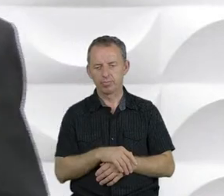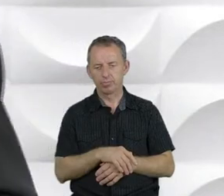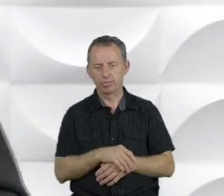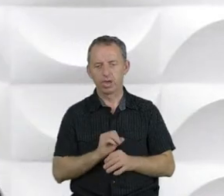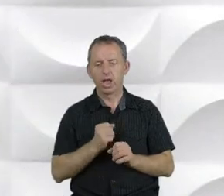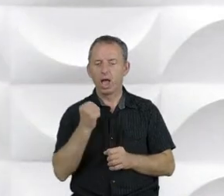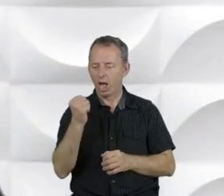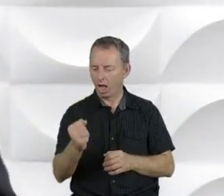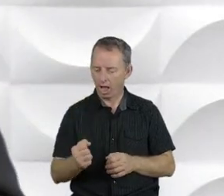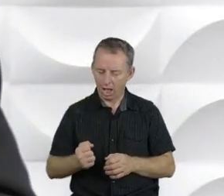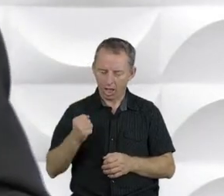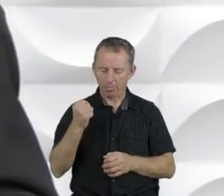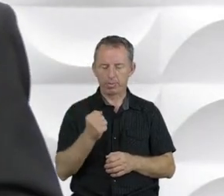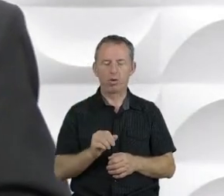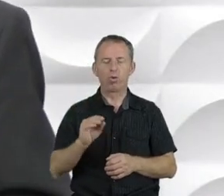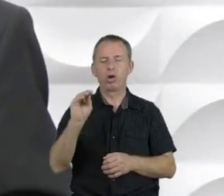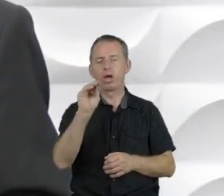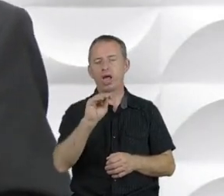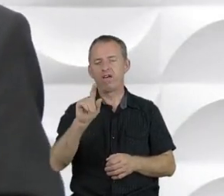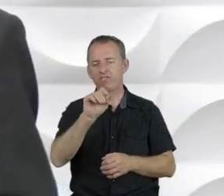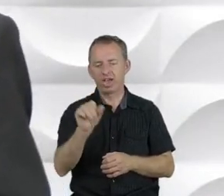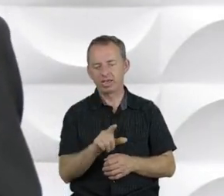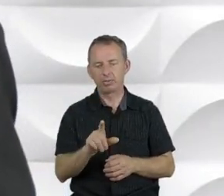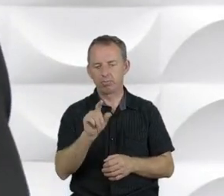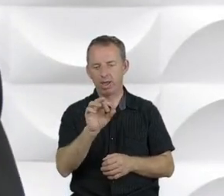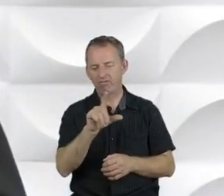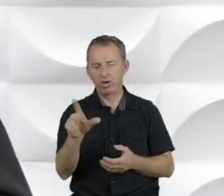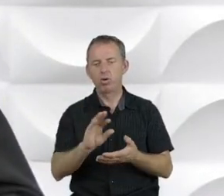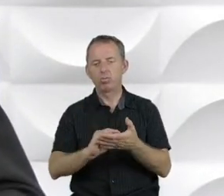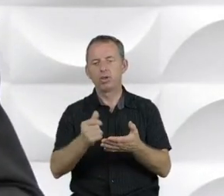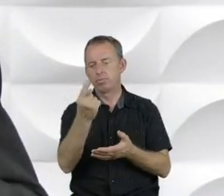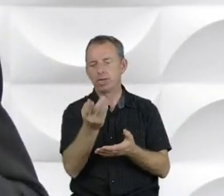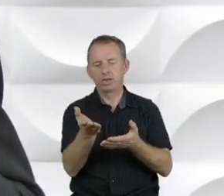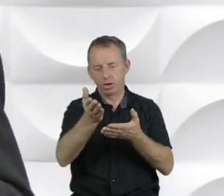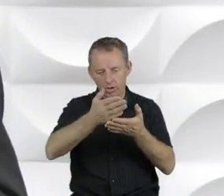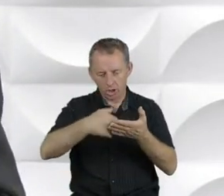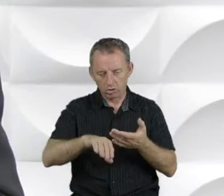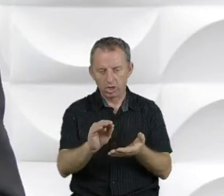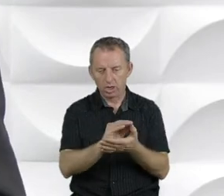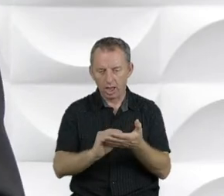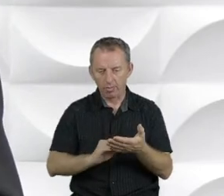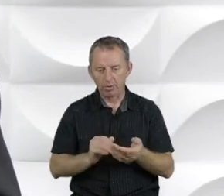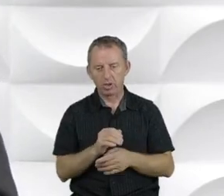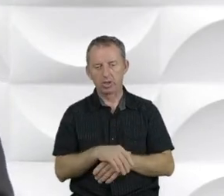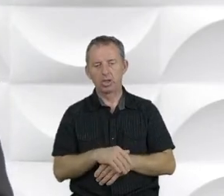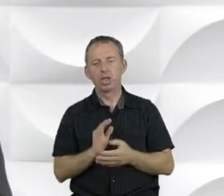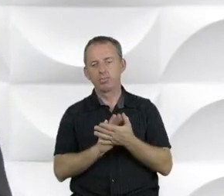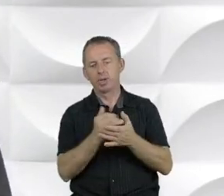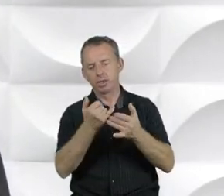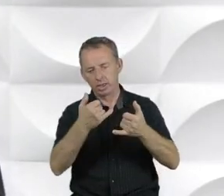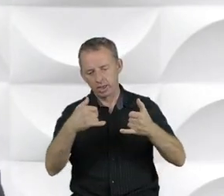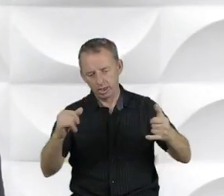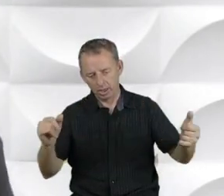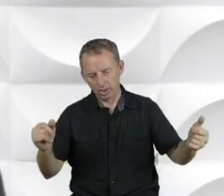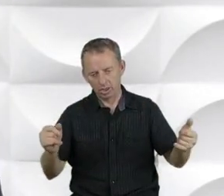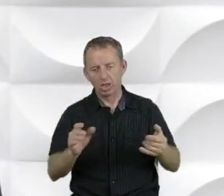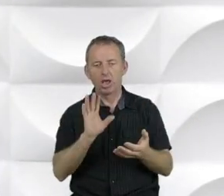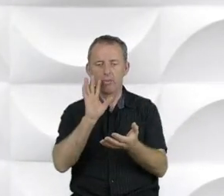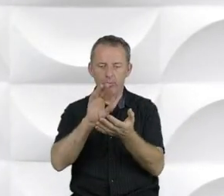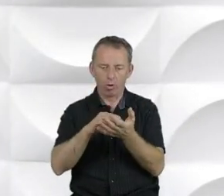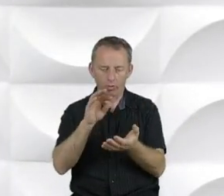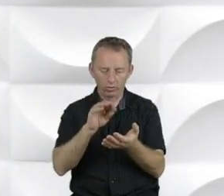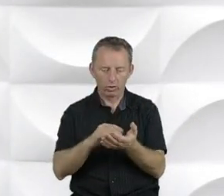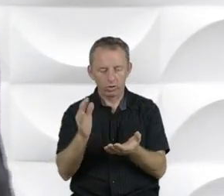apostoł Paweł w liście do Efezjan w tym pierwszym rozdziale napisał między innymi, powtórzę